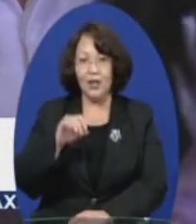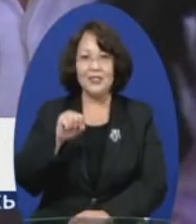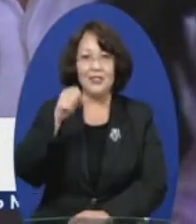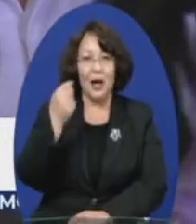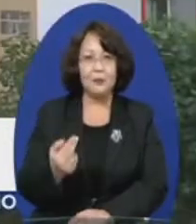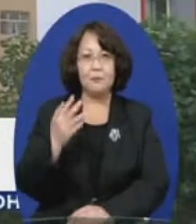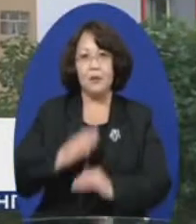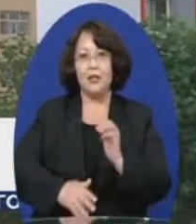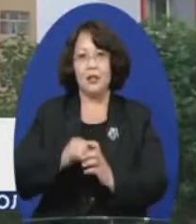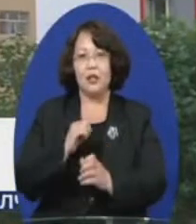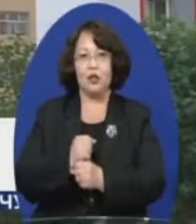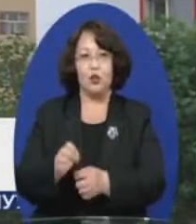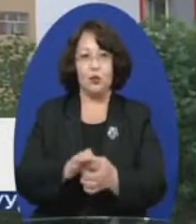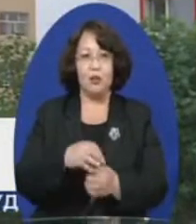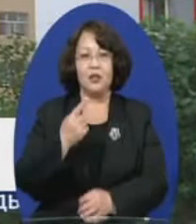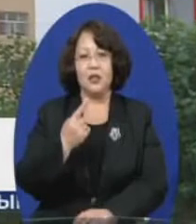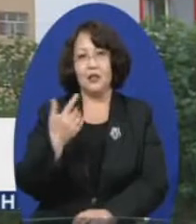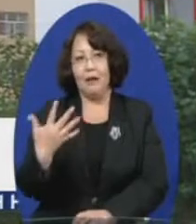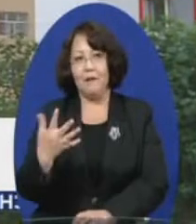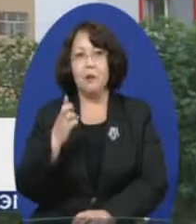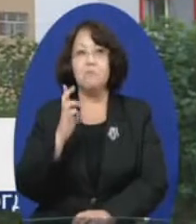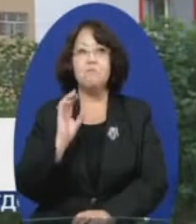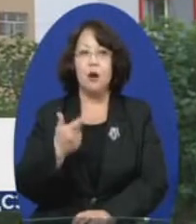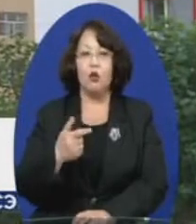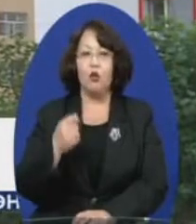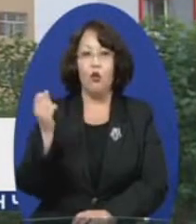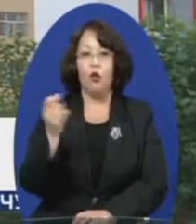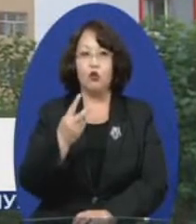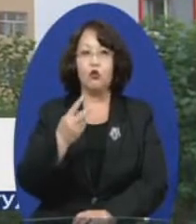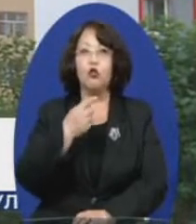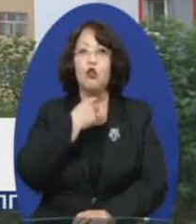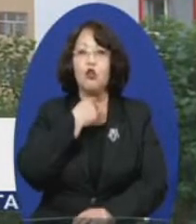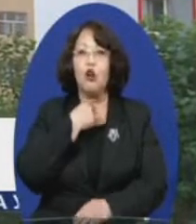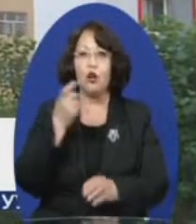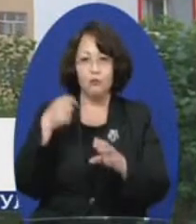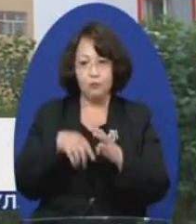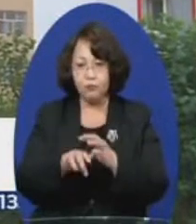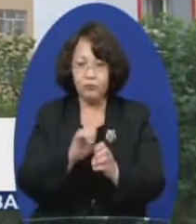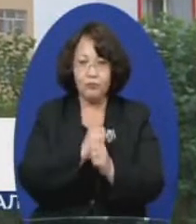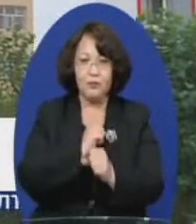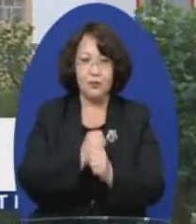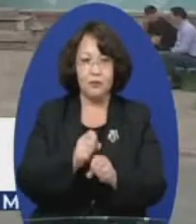станц барихтай холбоотуулан 1-5 дугаар багуудын 2 дугаар хэлхээний шугам сүлжээг